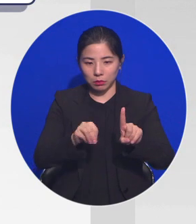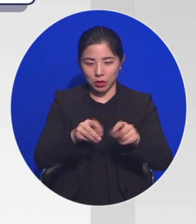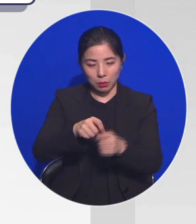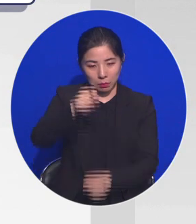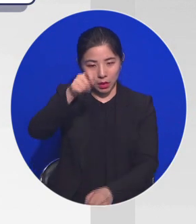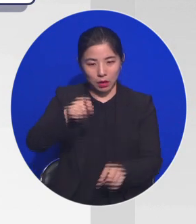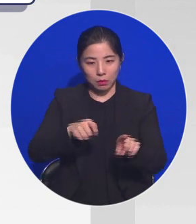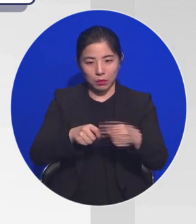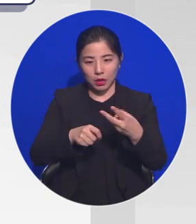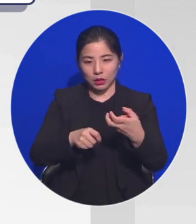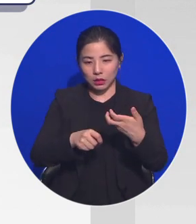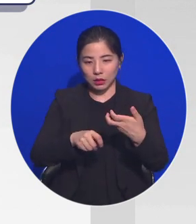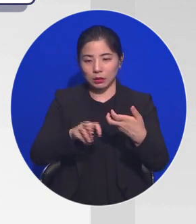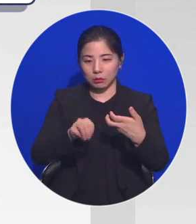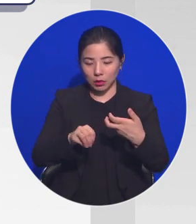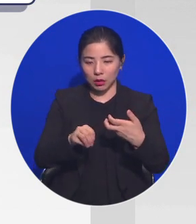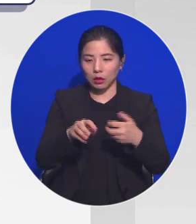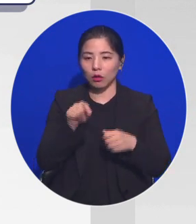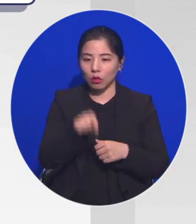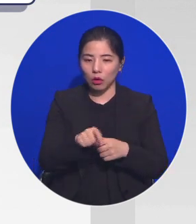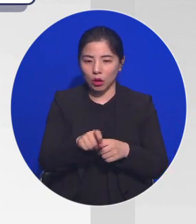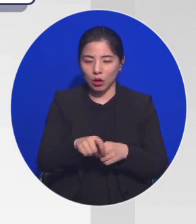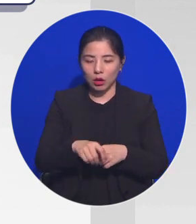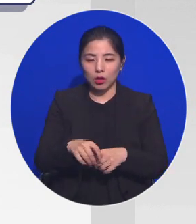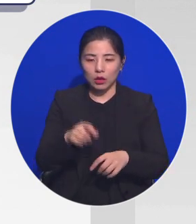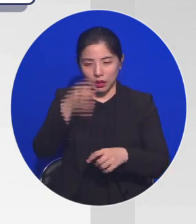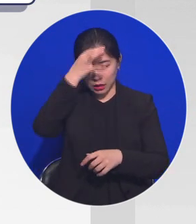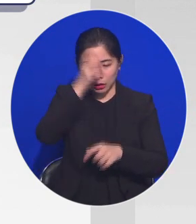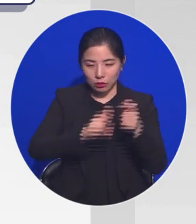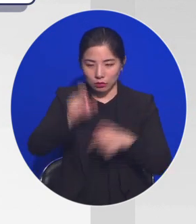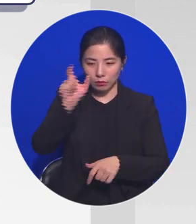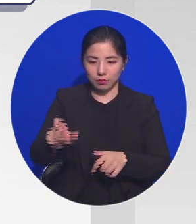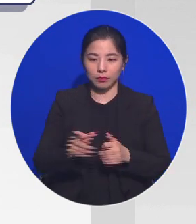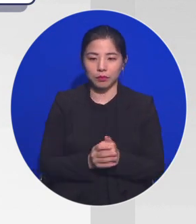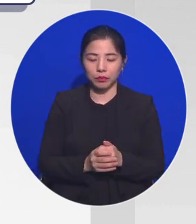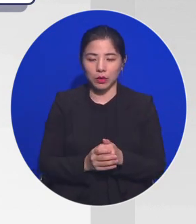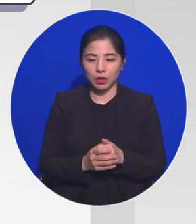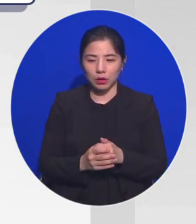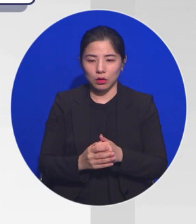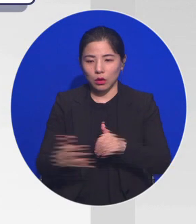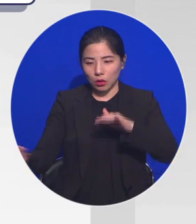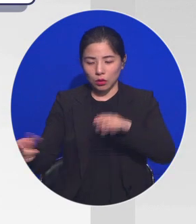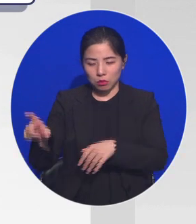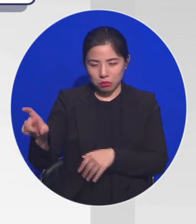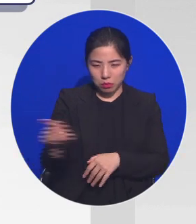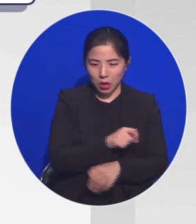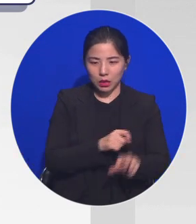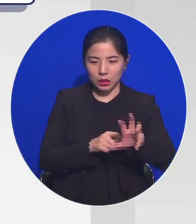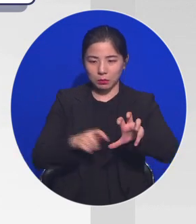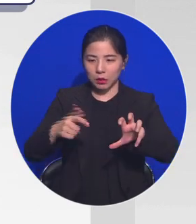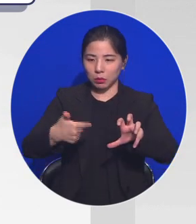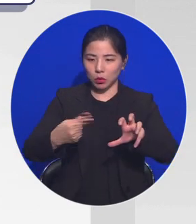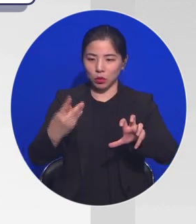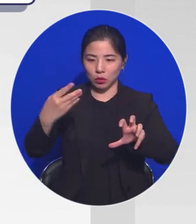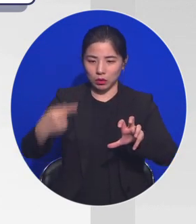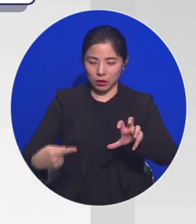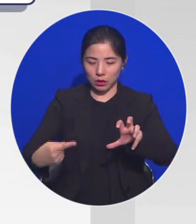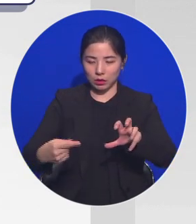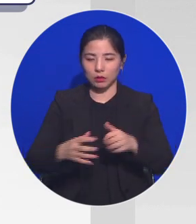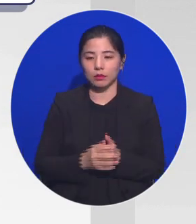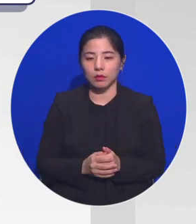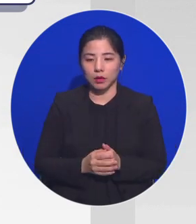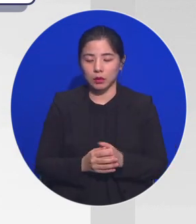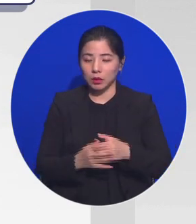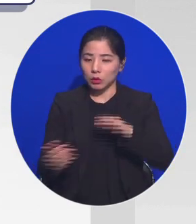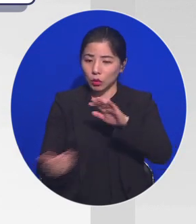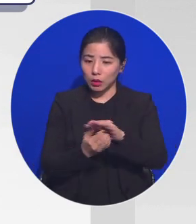7,600톤급에 비해 길어졌지만 스텔스 기능은 강화됐습니다. 최대 속력은 35노트, 시속 64km이며